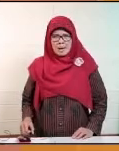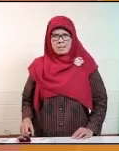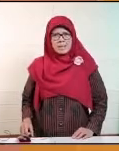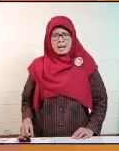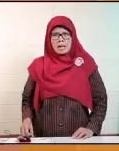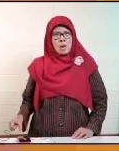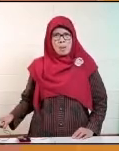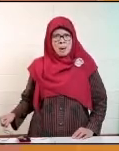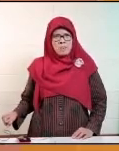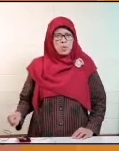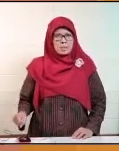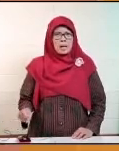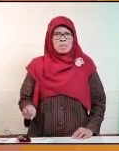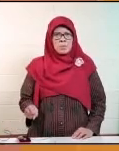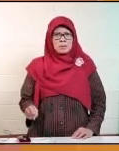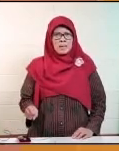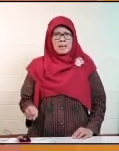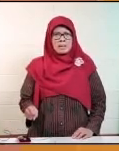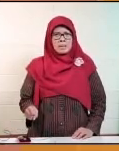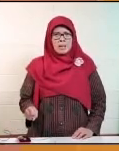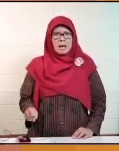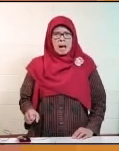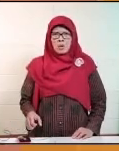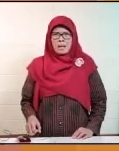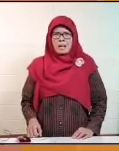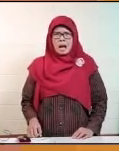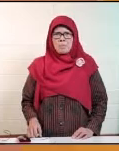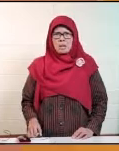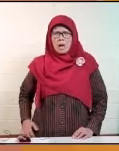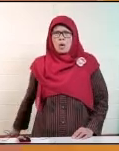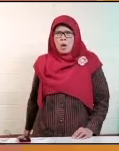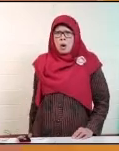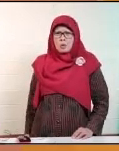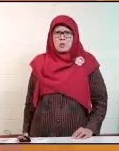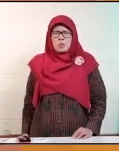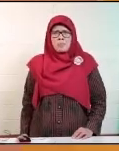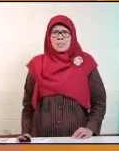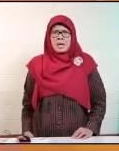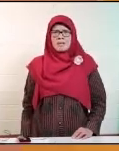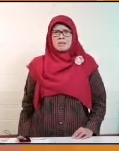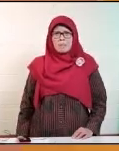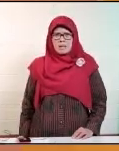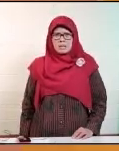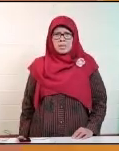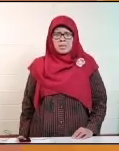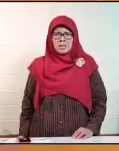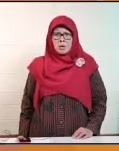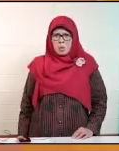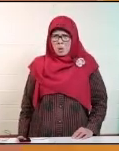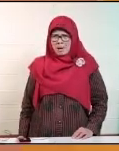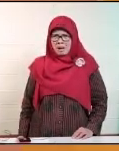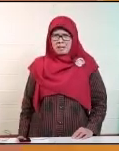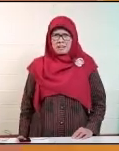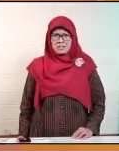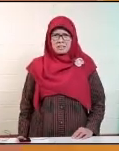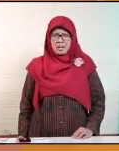suka digandeng oleh Bapak Ibu ketika menyeberang jalan atau kalian akan mengatakan ah kuder sudah bisa nyebrang sendiri